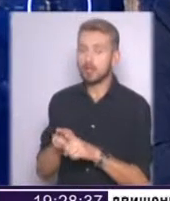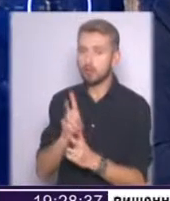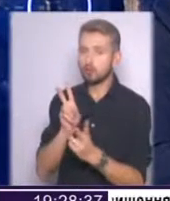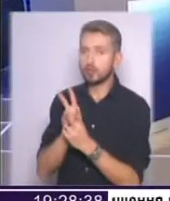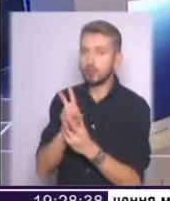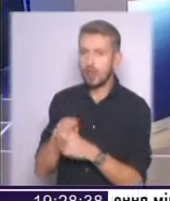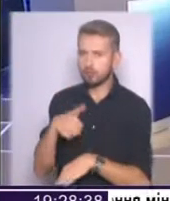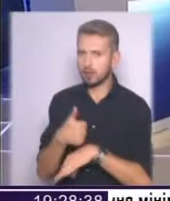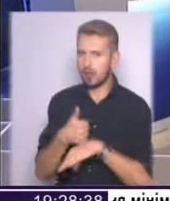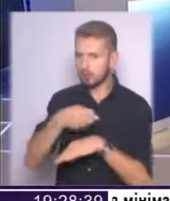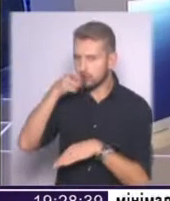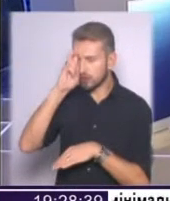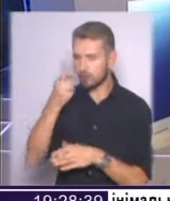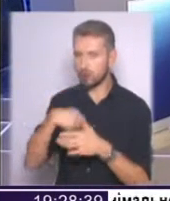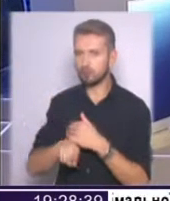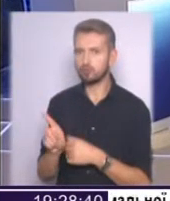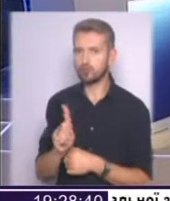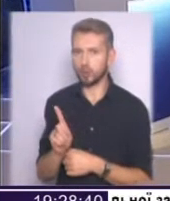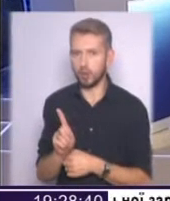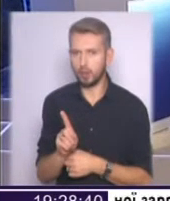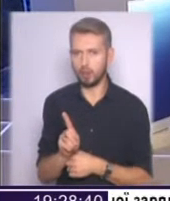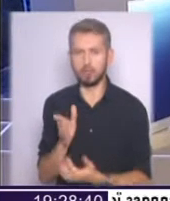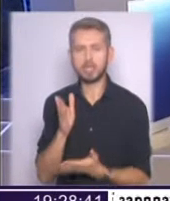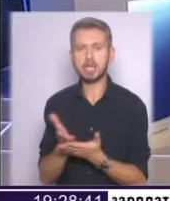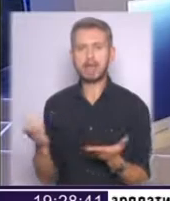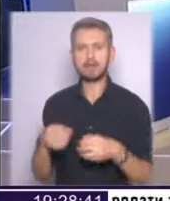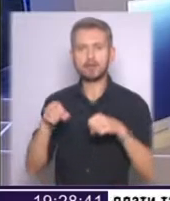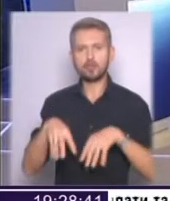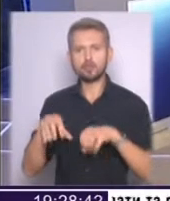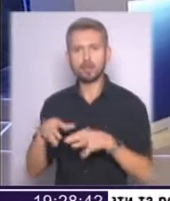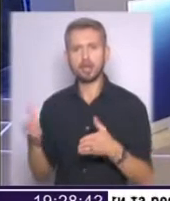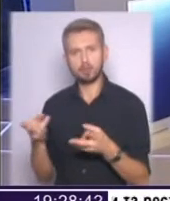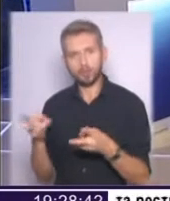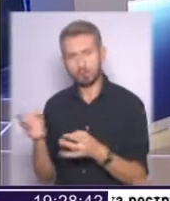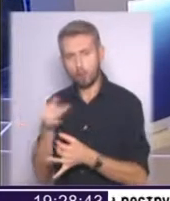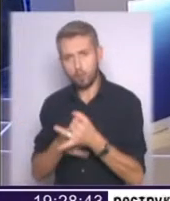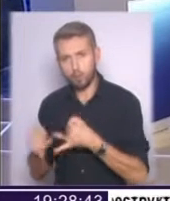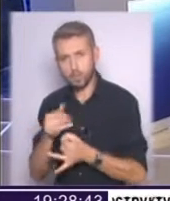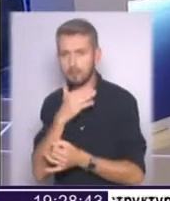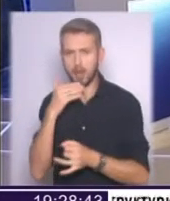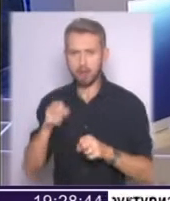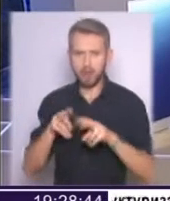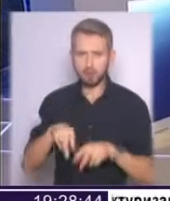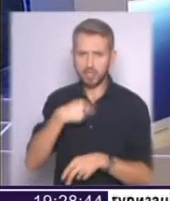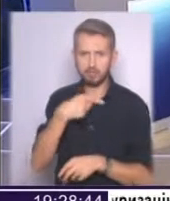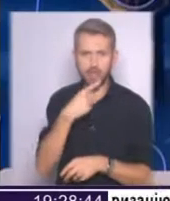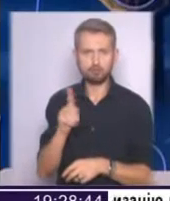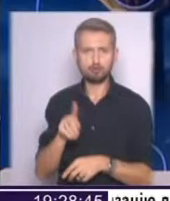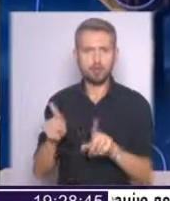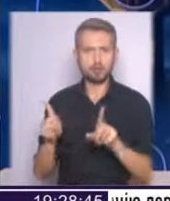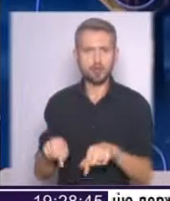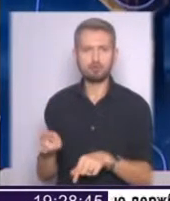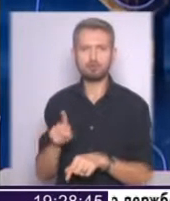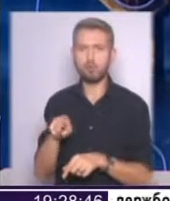зустрічаються глави держави, тому що є якісь рішення, які потрібно обговорити. Бо багато експертів кажуть, що те, що